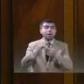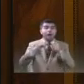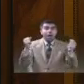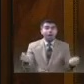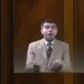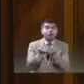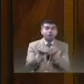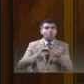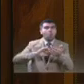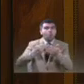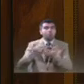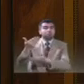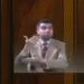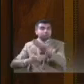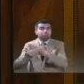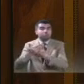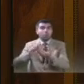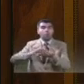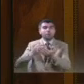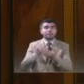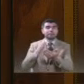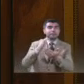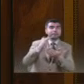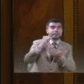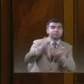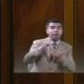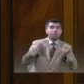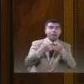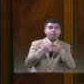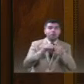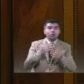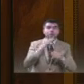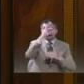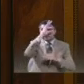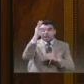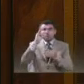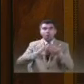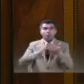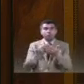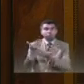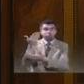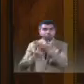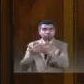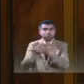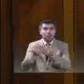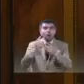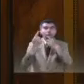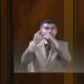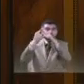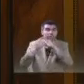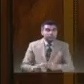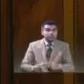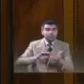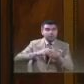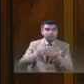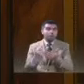حيويته والحفاظ على مناعته. وفي المقابل أدت هذه السياسة إلى استهلاك الهوامش المالية المتاحة وتعمق